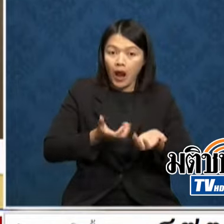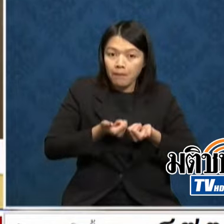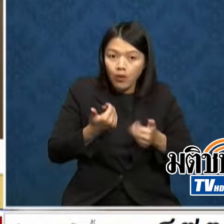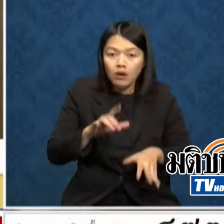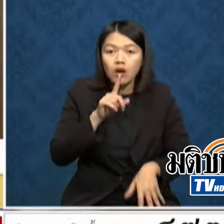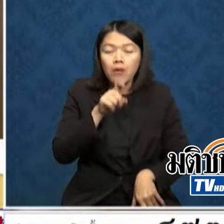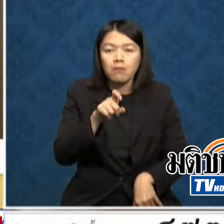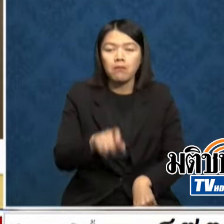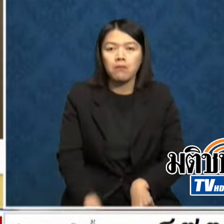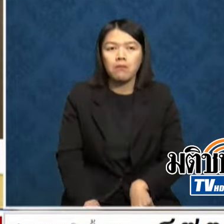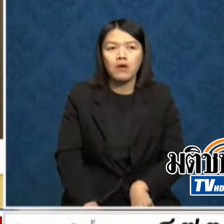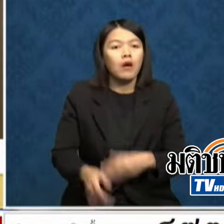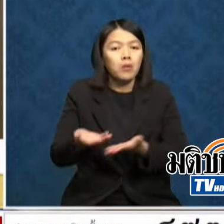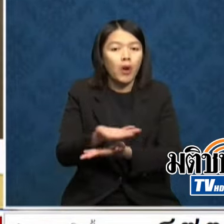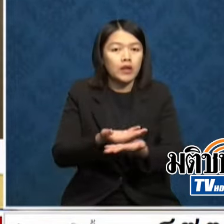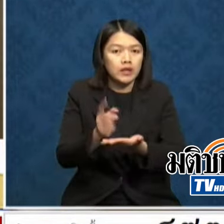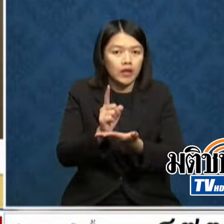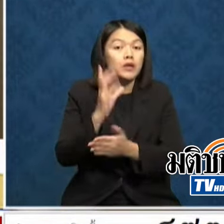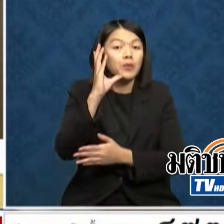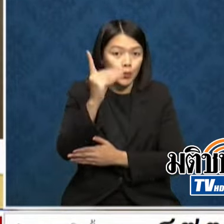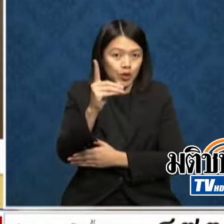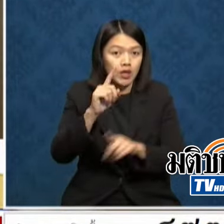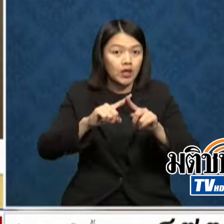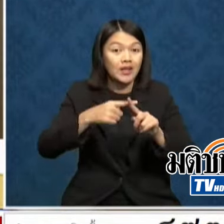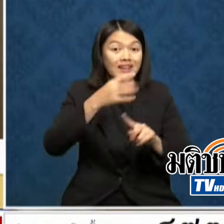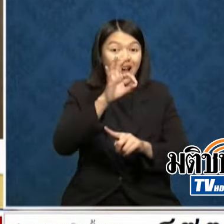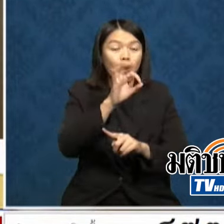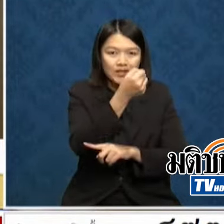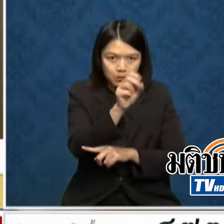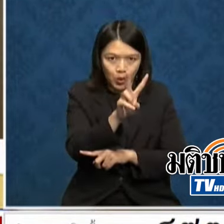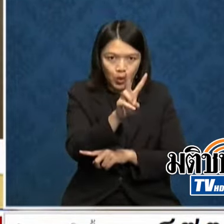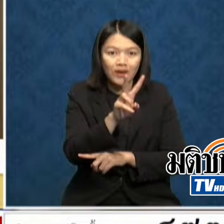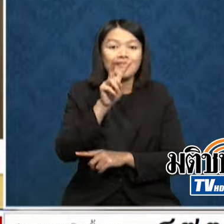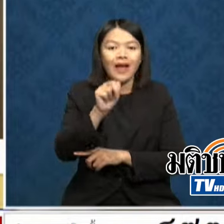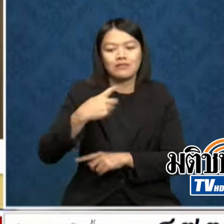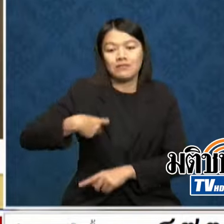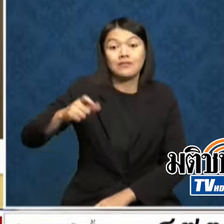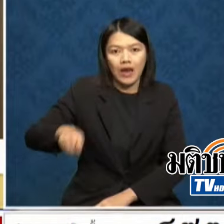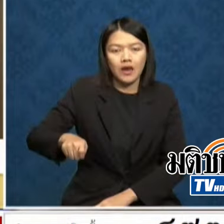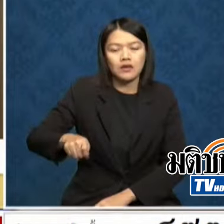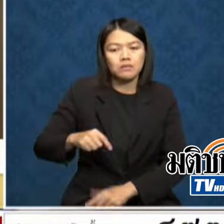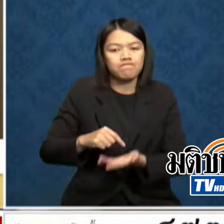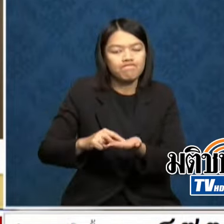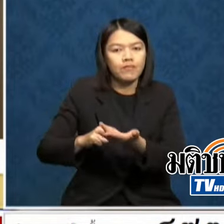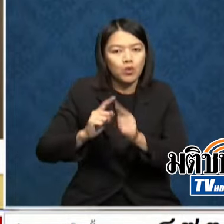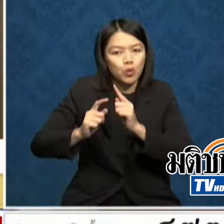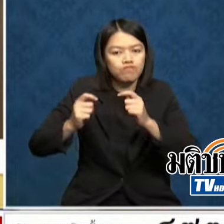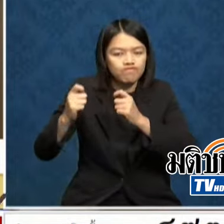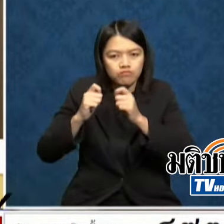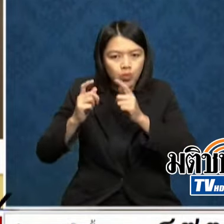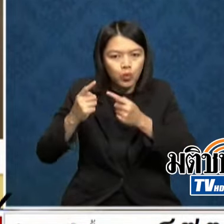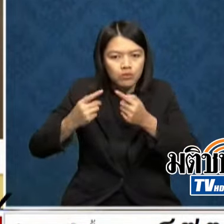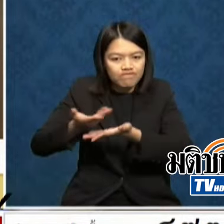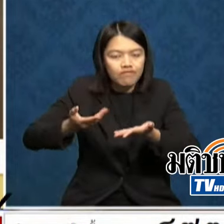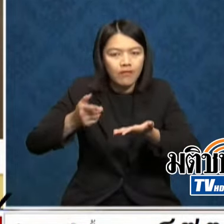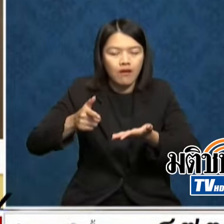แต่ว่าประเด็นหารือจะเป็นอย่างนี้ครับคือวันพรุ่งนี้วันที่12กันยาเนี่ยจะมีการนัดศาลนะครับเบิกคำให้การจำเลยครั้งแร